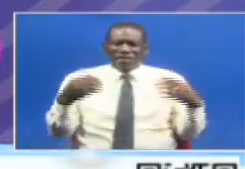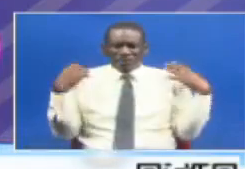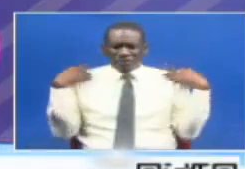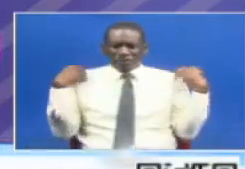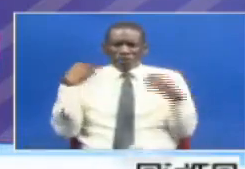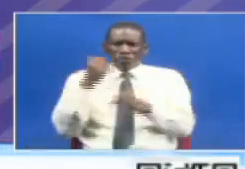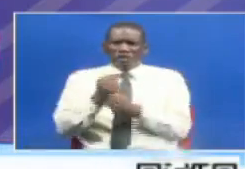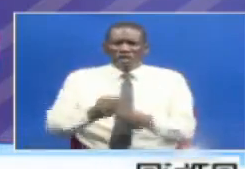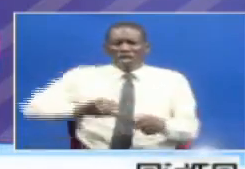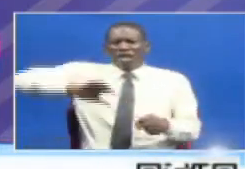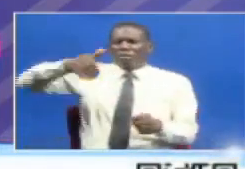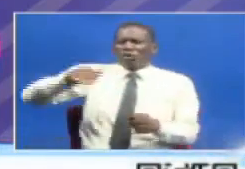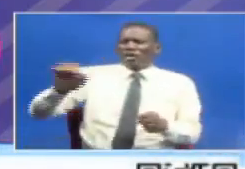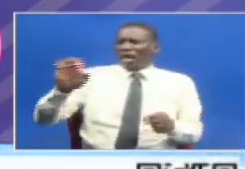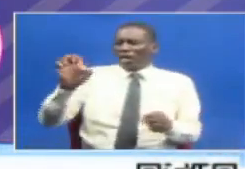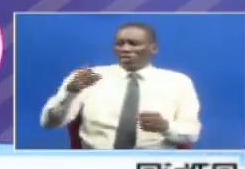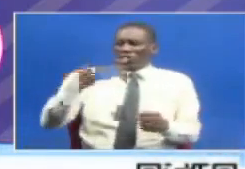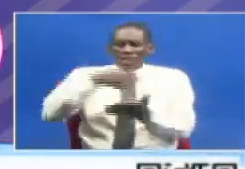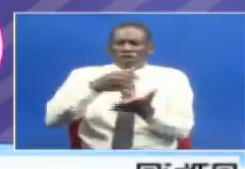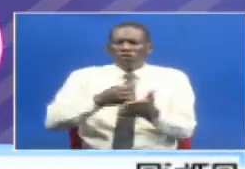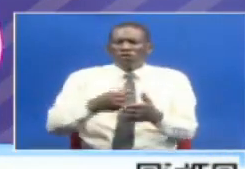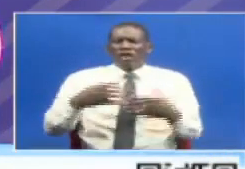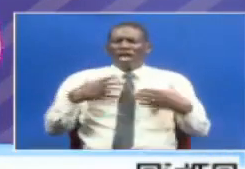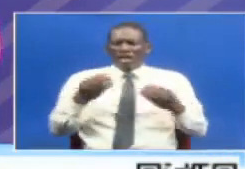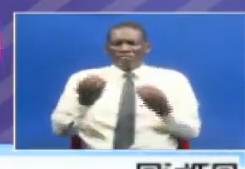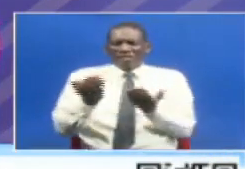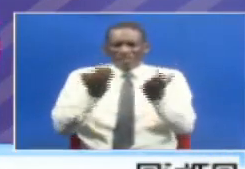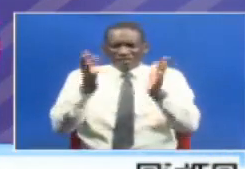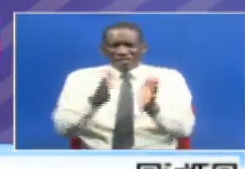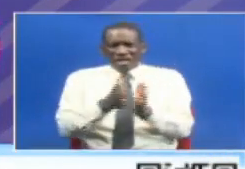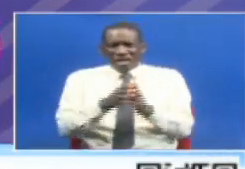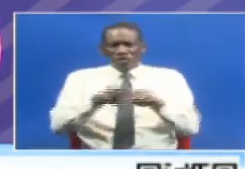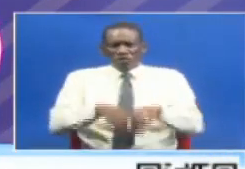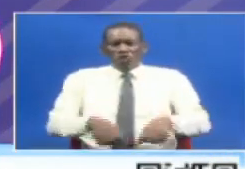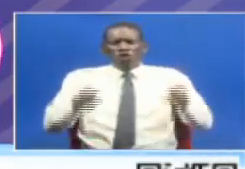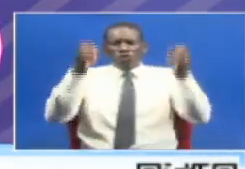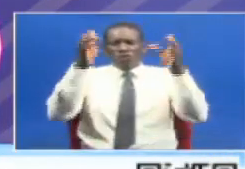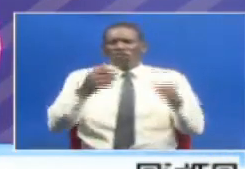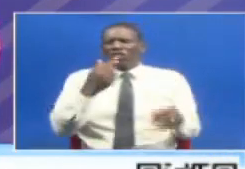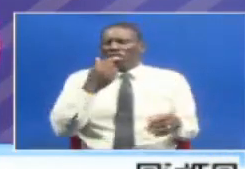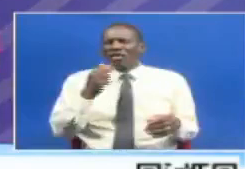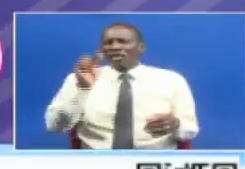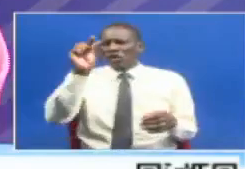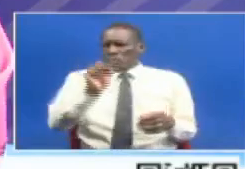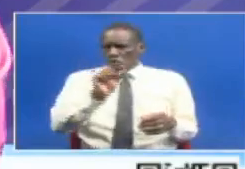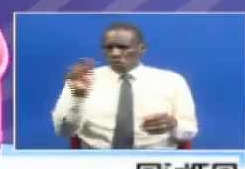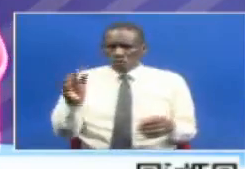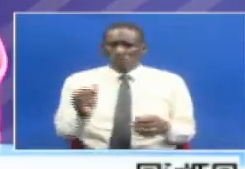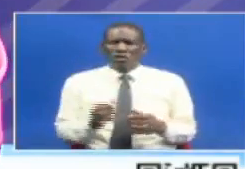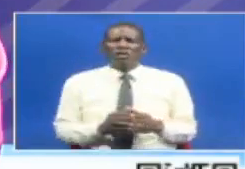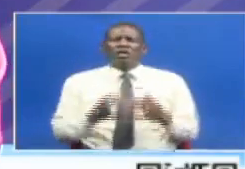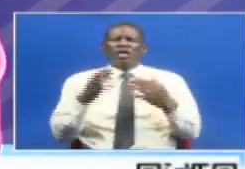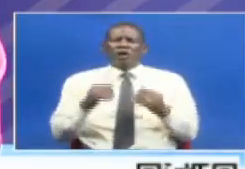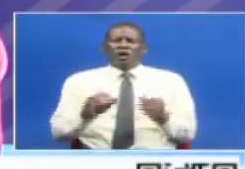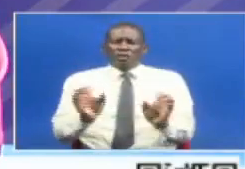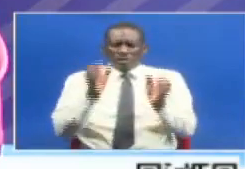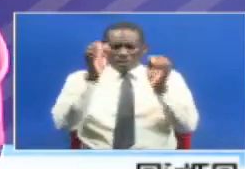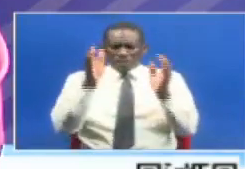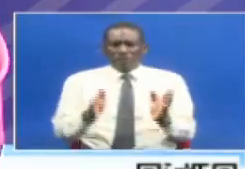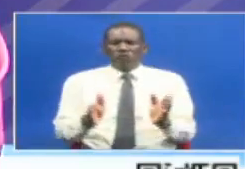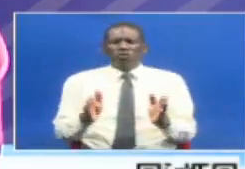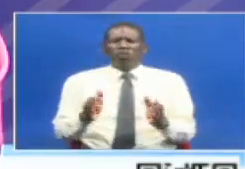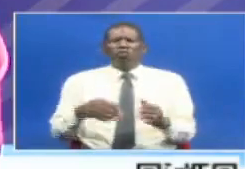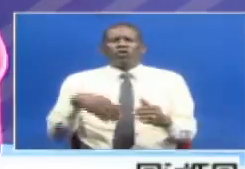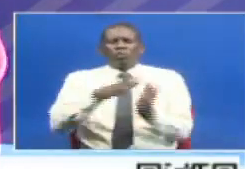vile uliohusisha wahudumu wa afya na kadhalika maafisa kutoka shirika la msalaba mwekundu. Mwanahabari wetu Zakias Mwasame